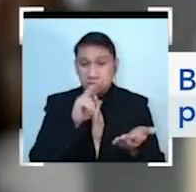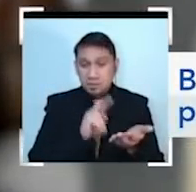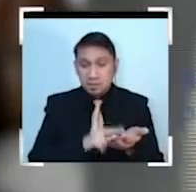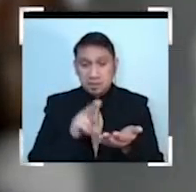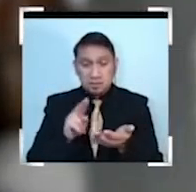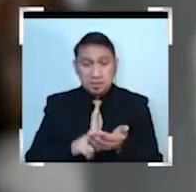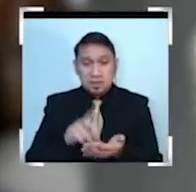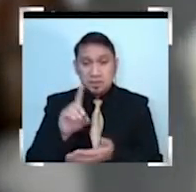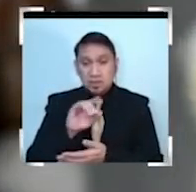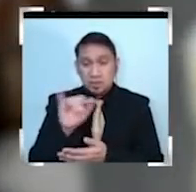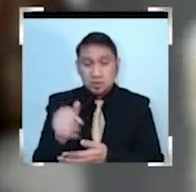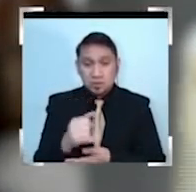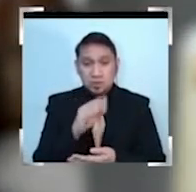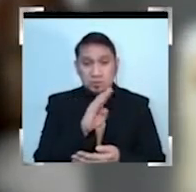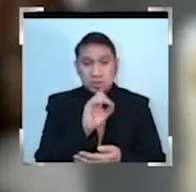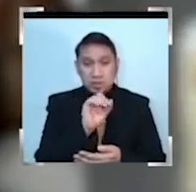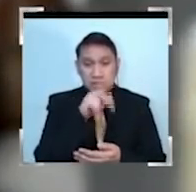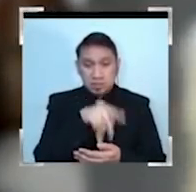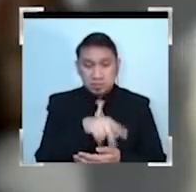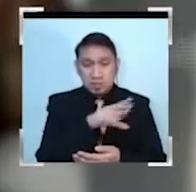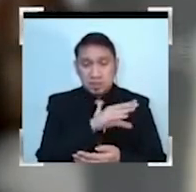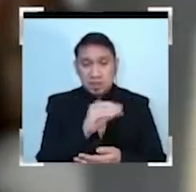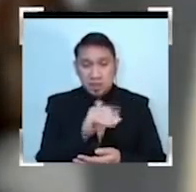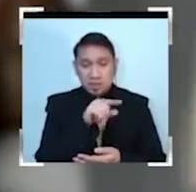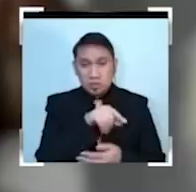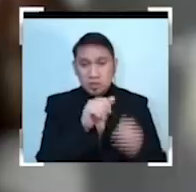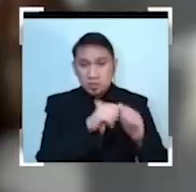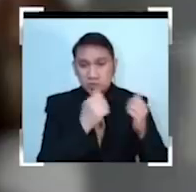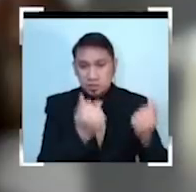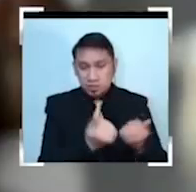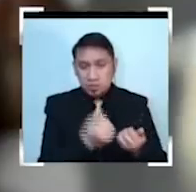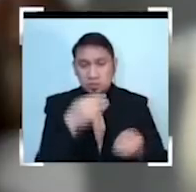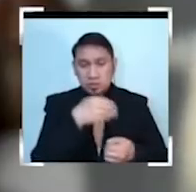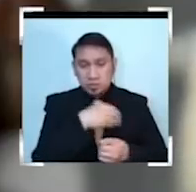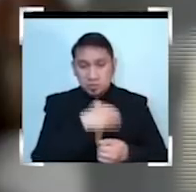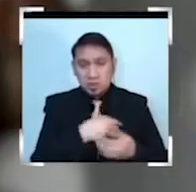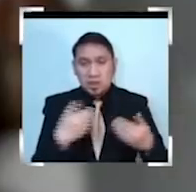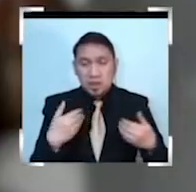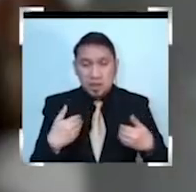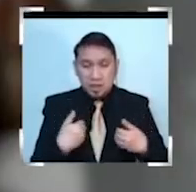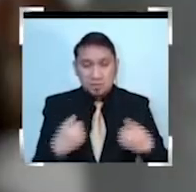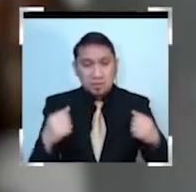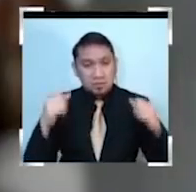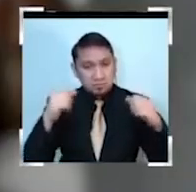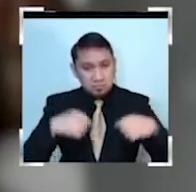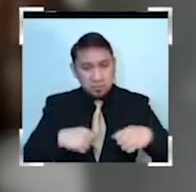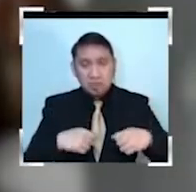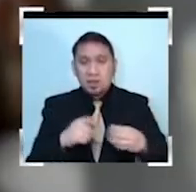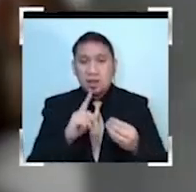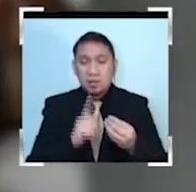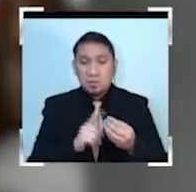at BSP ng isang Memorandum of Understanding o MOU para maisulong ang mas